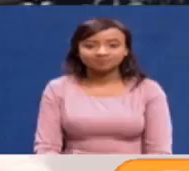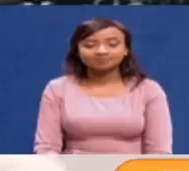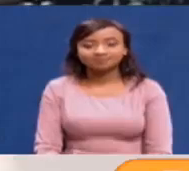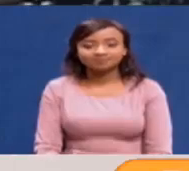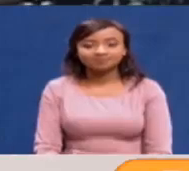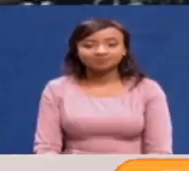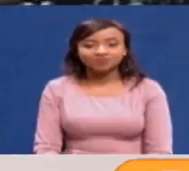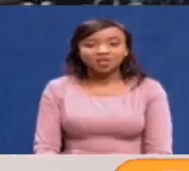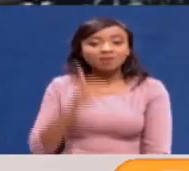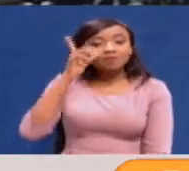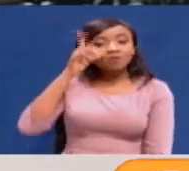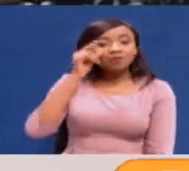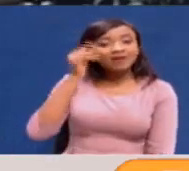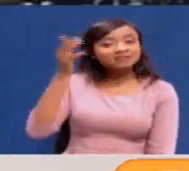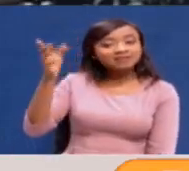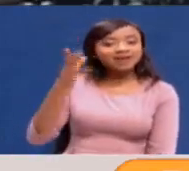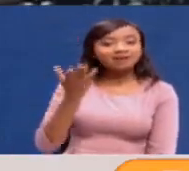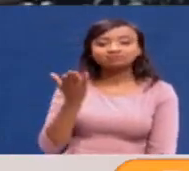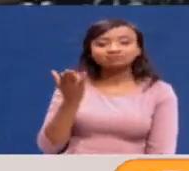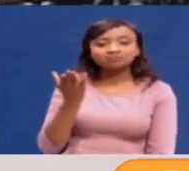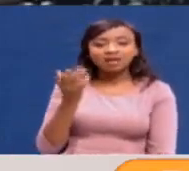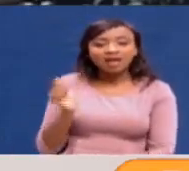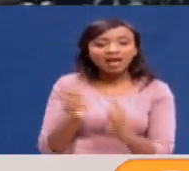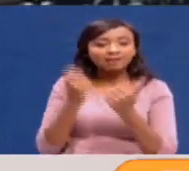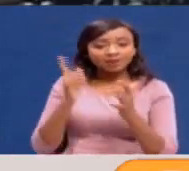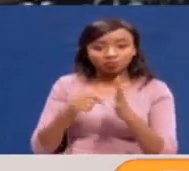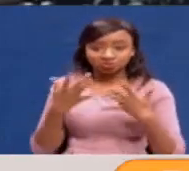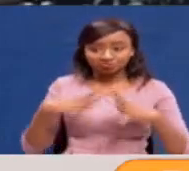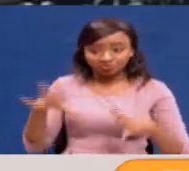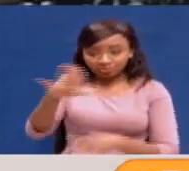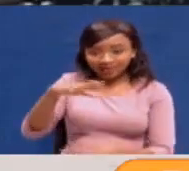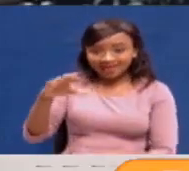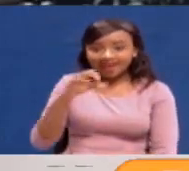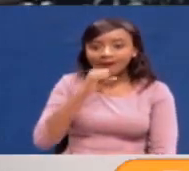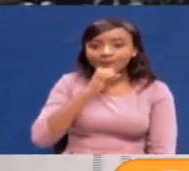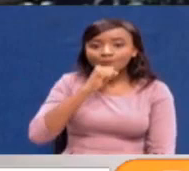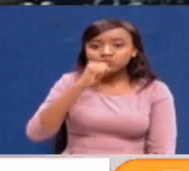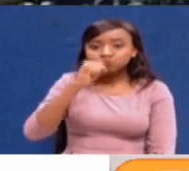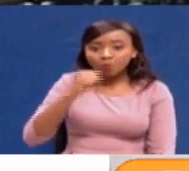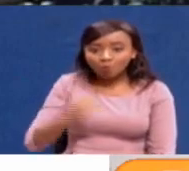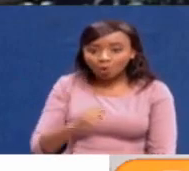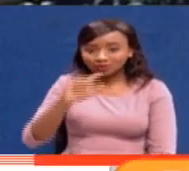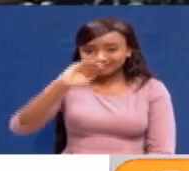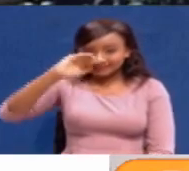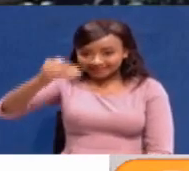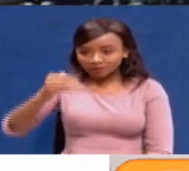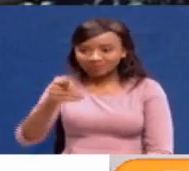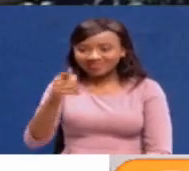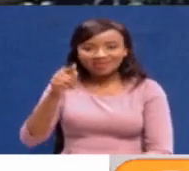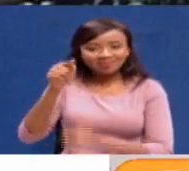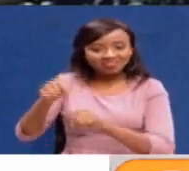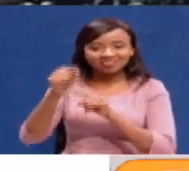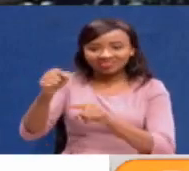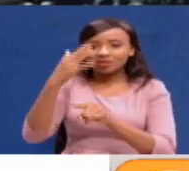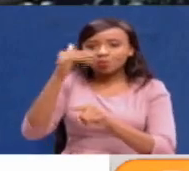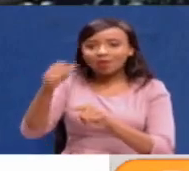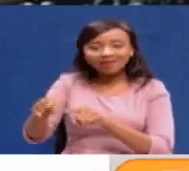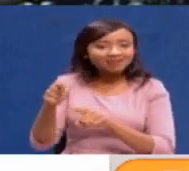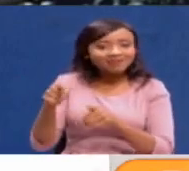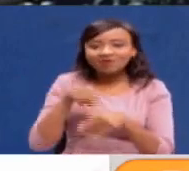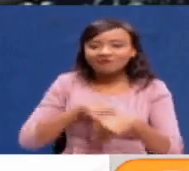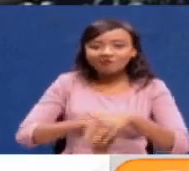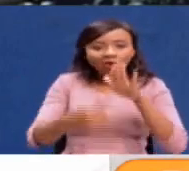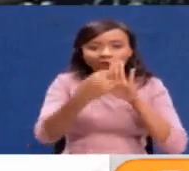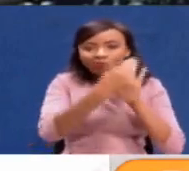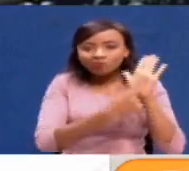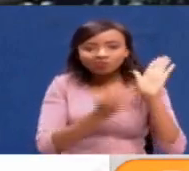Na mtazamaji, tuelekee kaunti ya Mombasa ambapo wakaazi wa Old Town kaunti hiyo wamelaumiwa pakubwa kwa kukosa kufuata maagizo ya